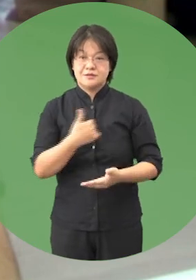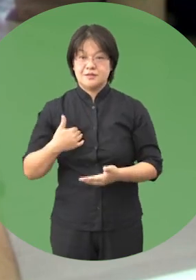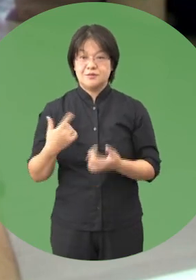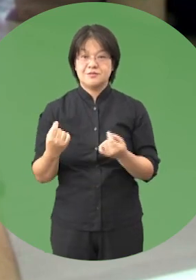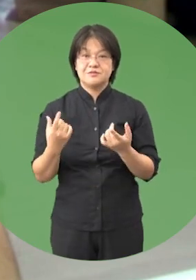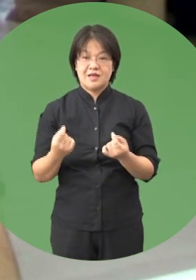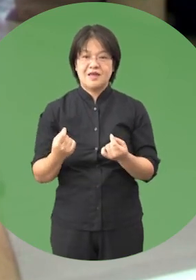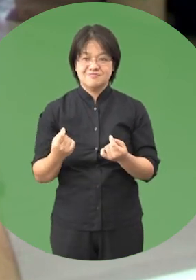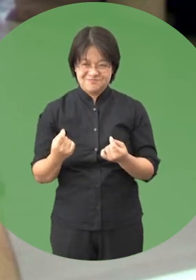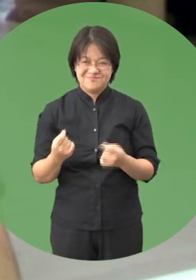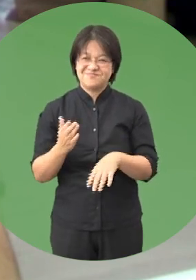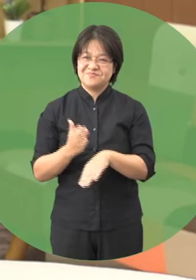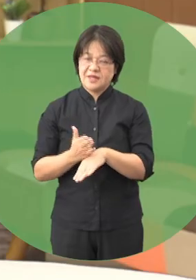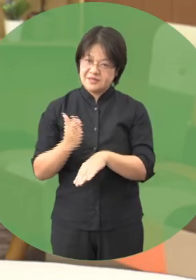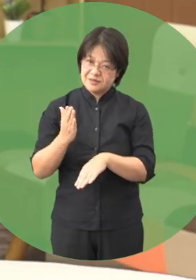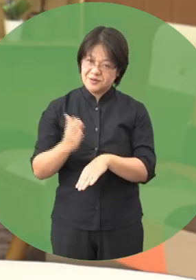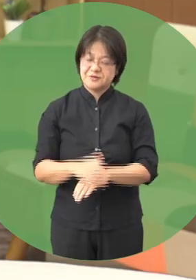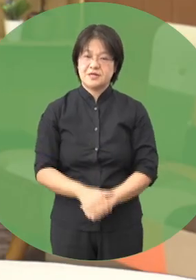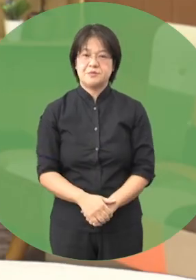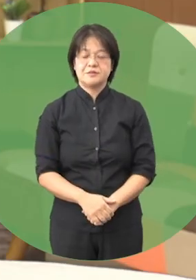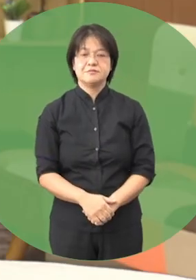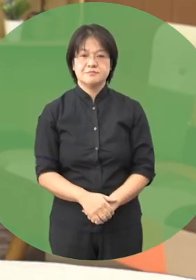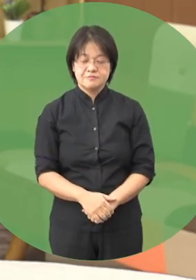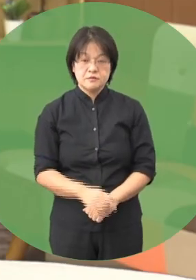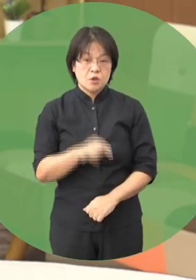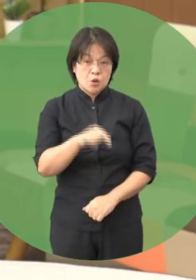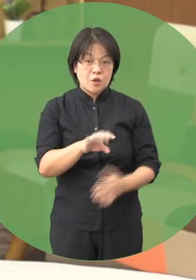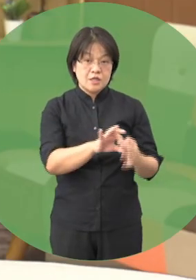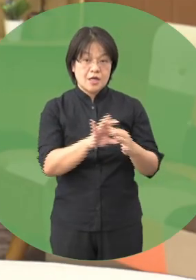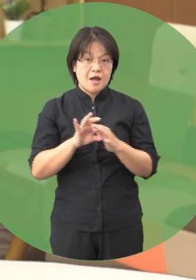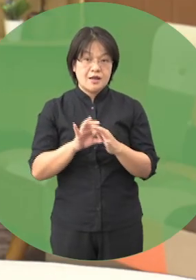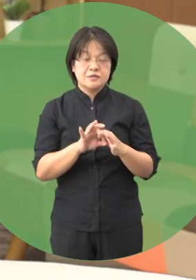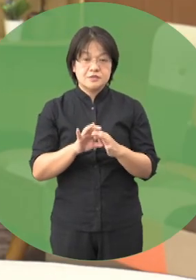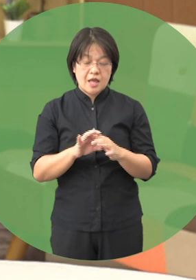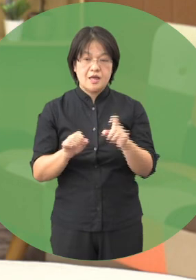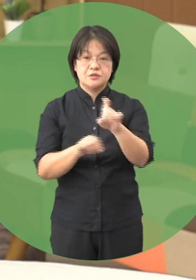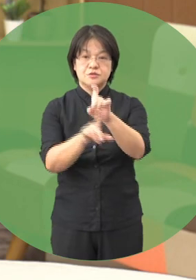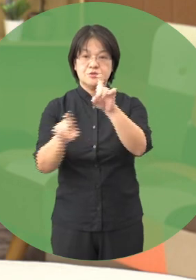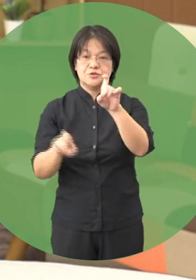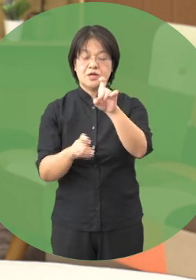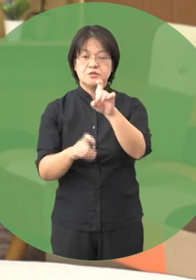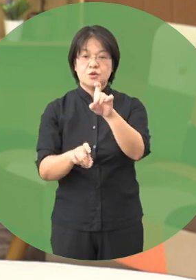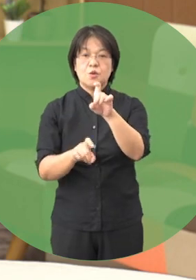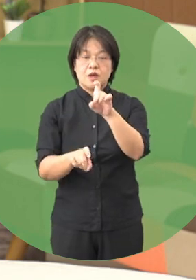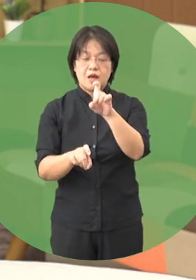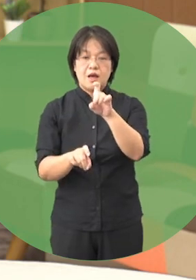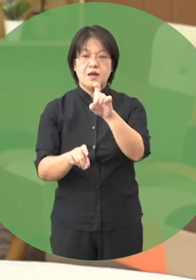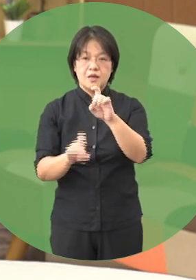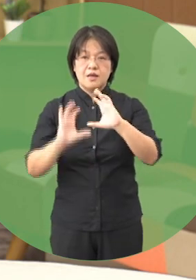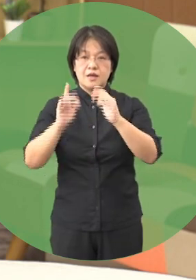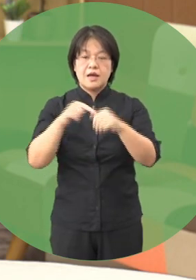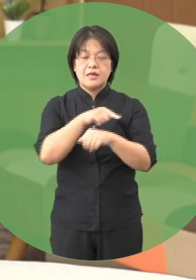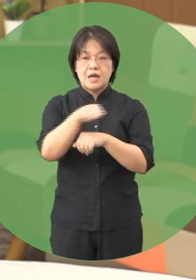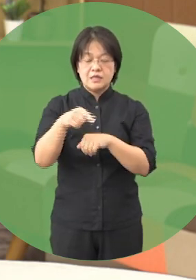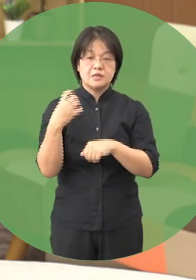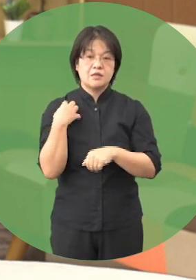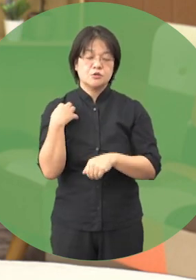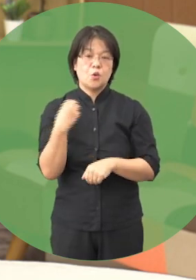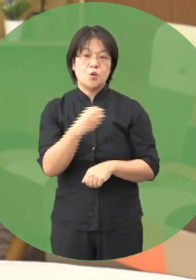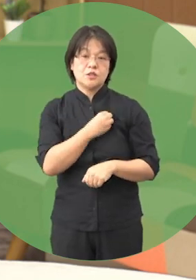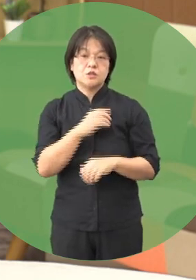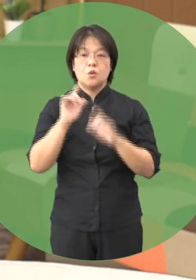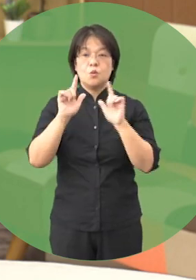はいありがとうございますだーこれに関連してねー末10日には海外駐在員による活動報告